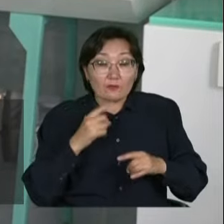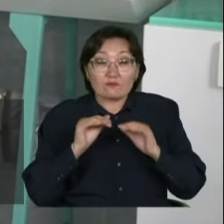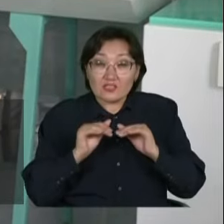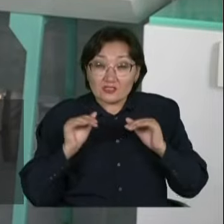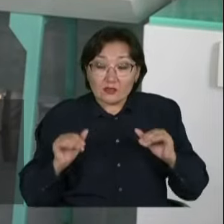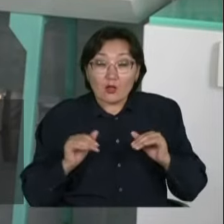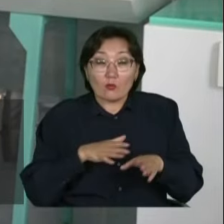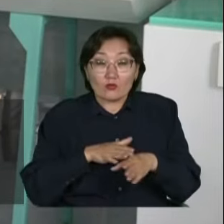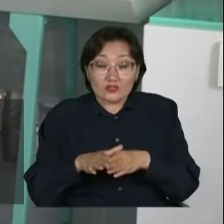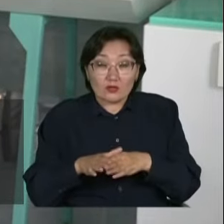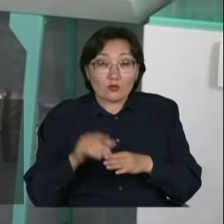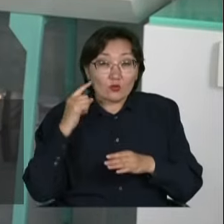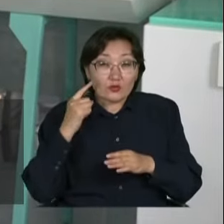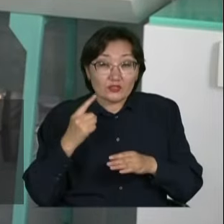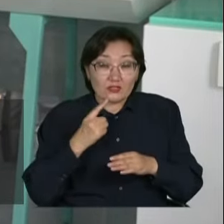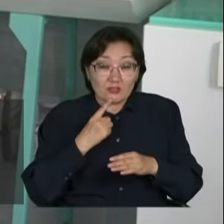и полностью глухие